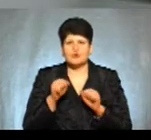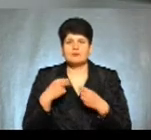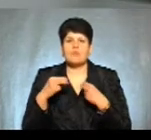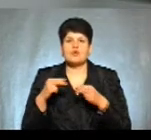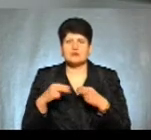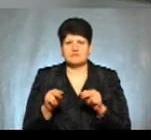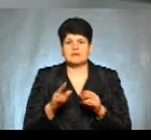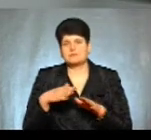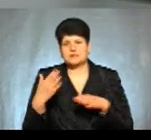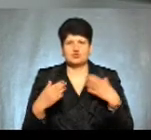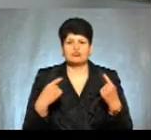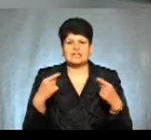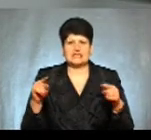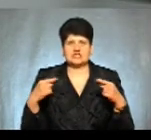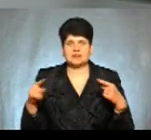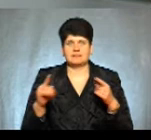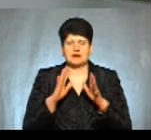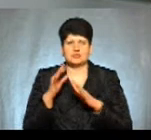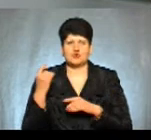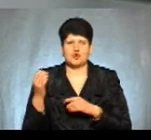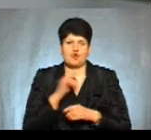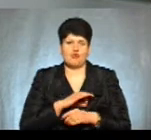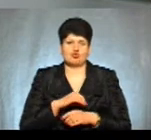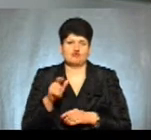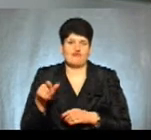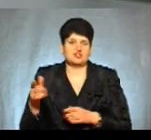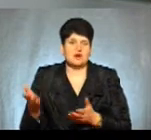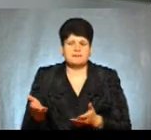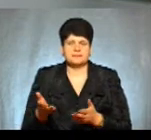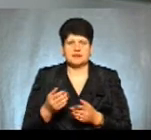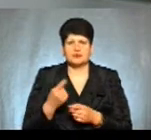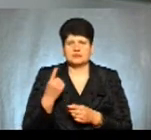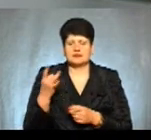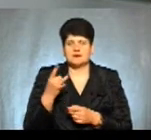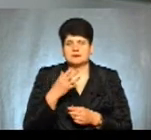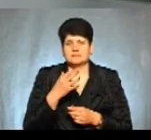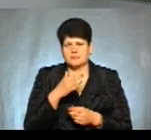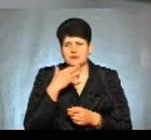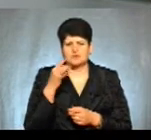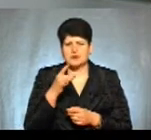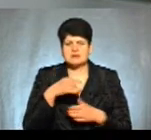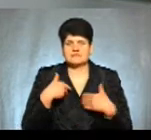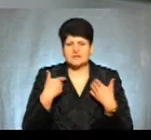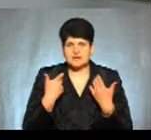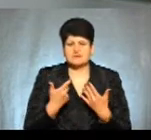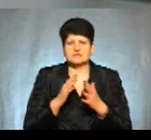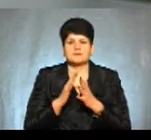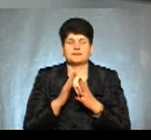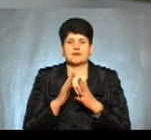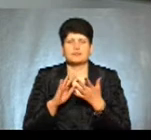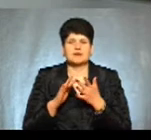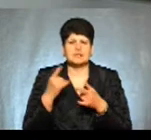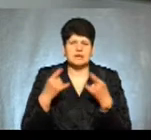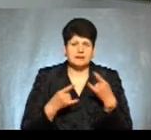продавати його на сторону іншим лісокористувачам. Зрештою, не один раз я звертався по засобах масової інформації,